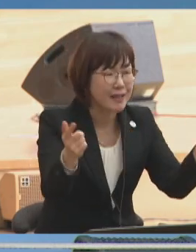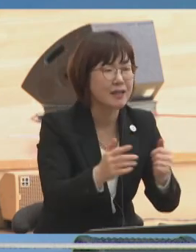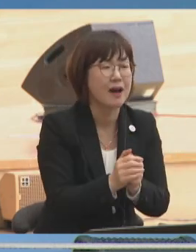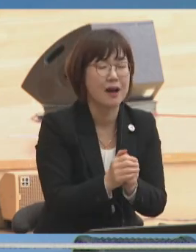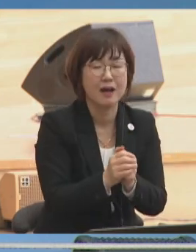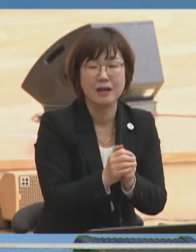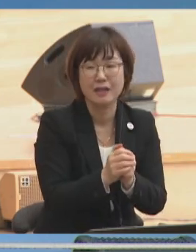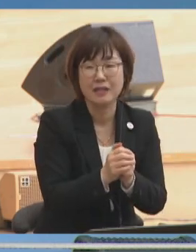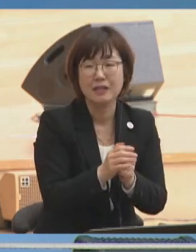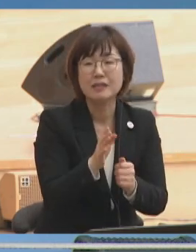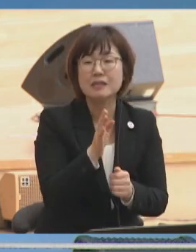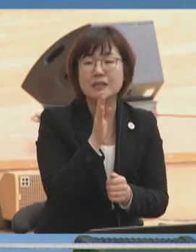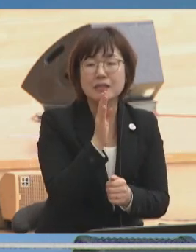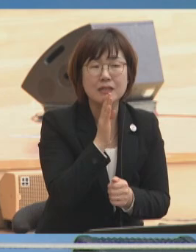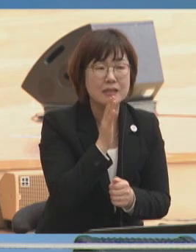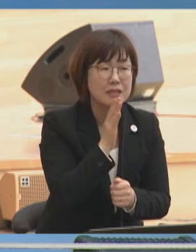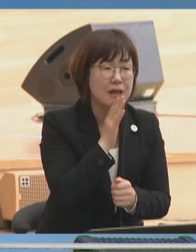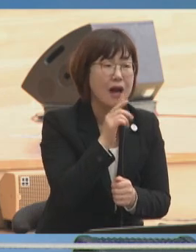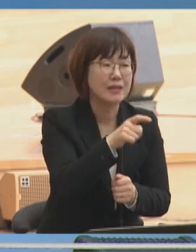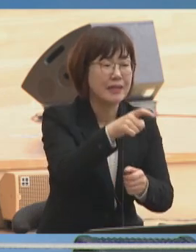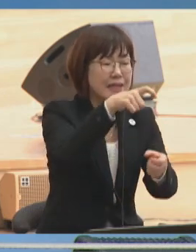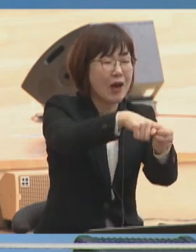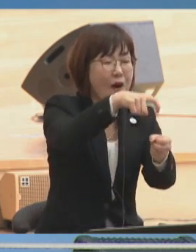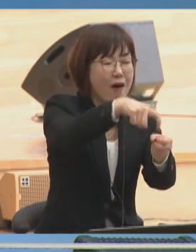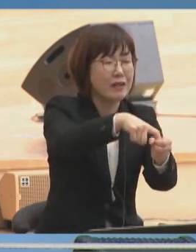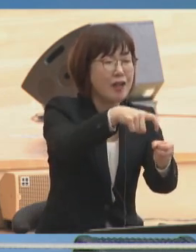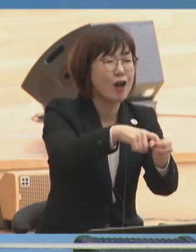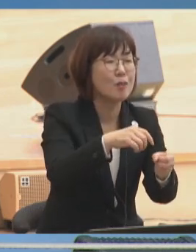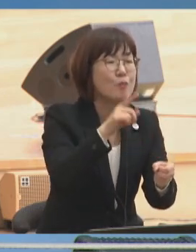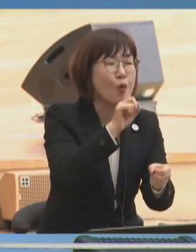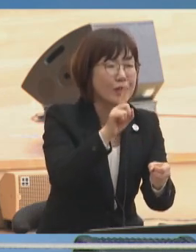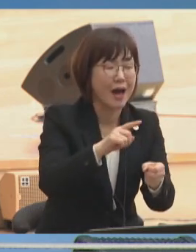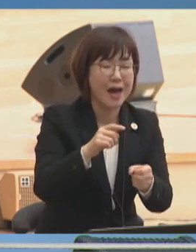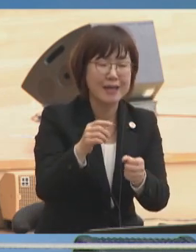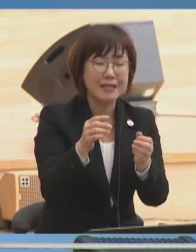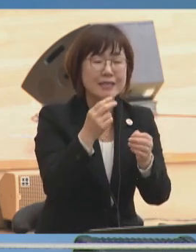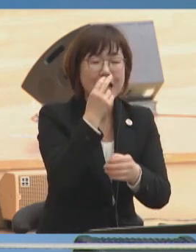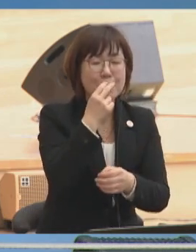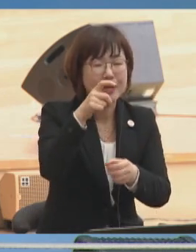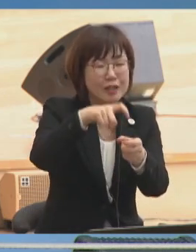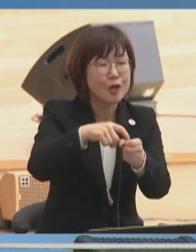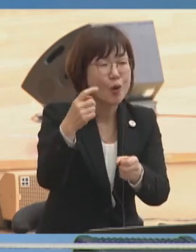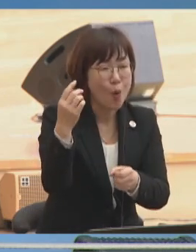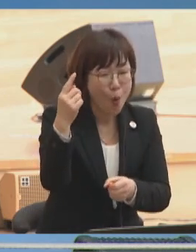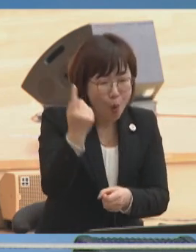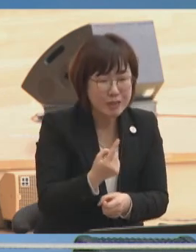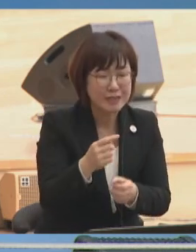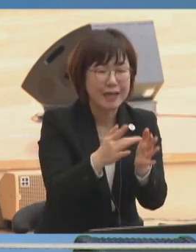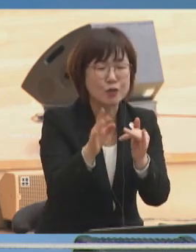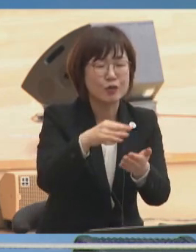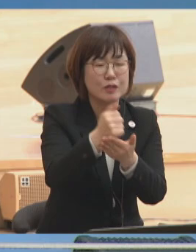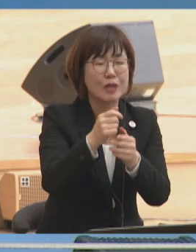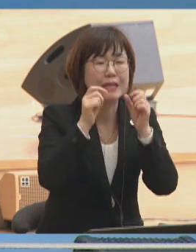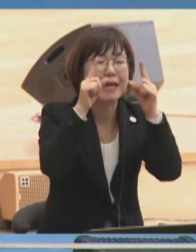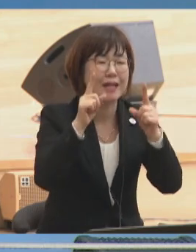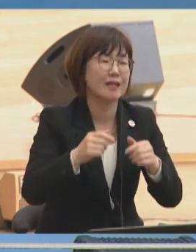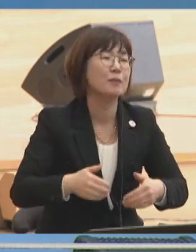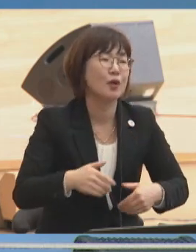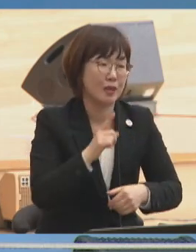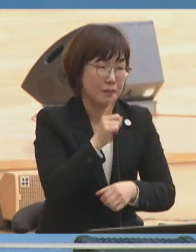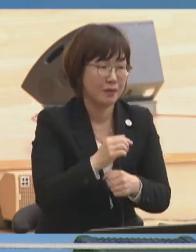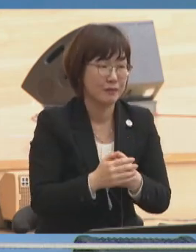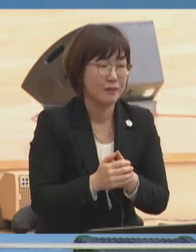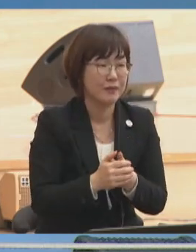된다? 생명의 떡으로 이 땅에 오신 예수 그리스도를 깨달아야 된다, 그 말인 거예요. 여러분, 우리도 하나님